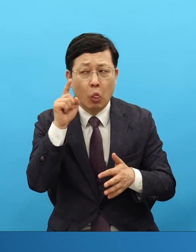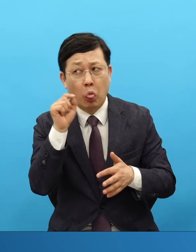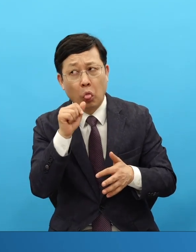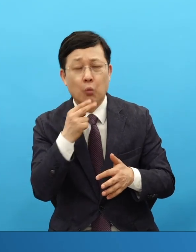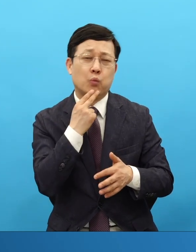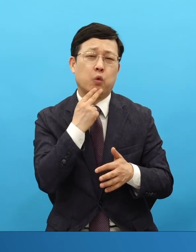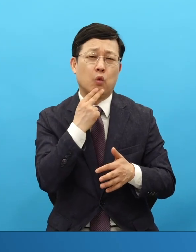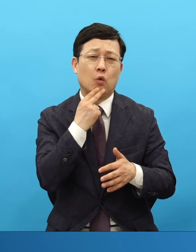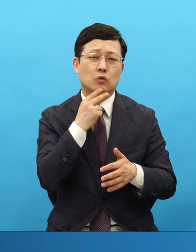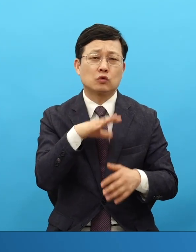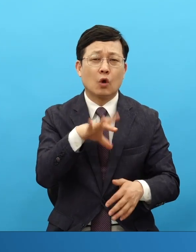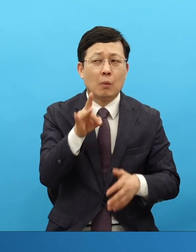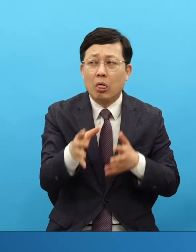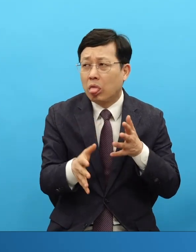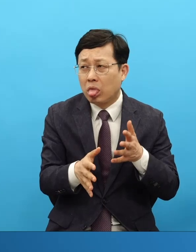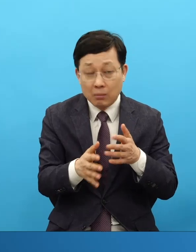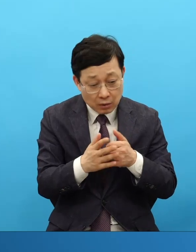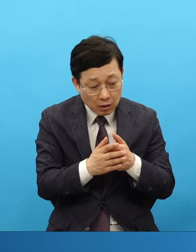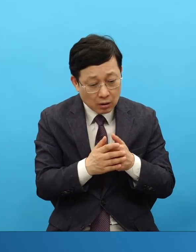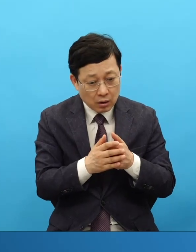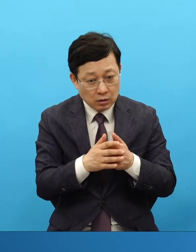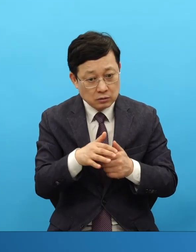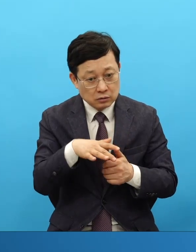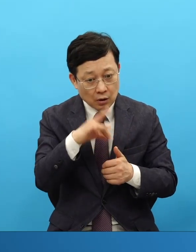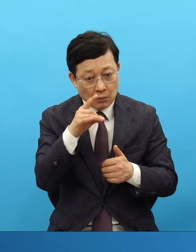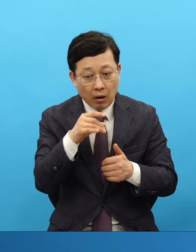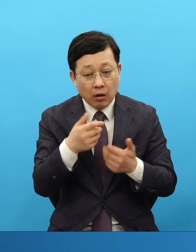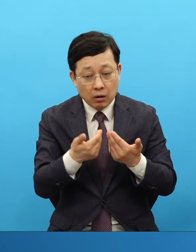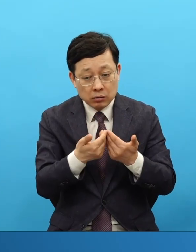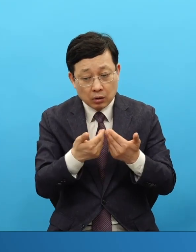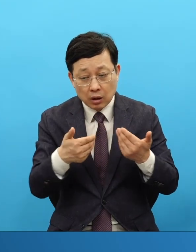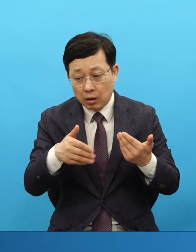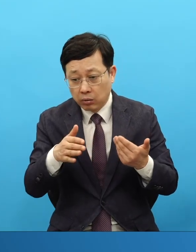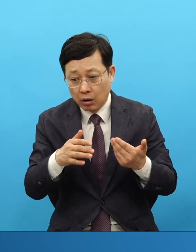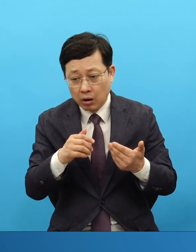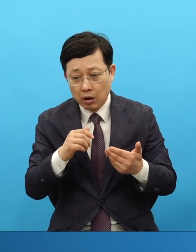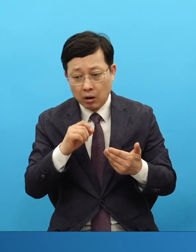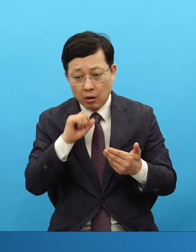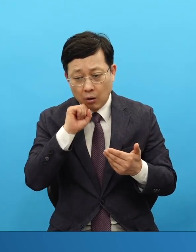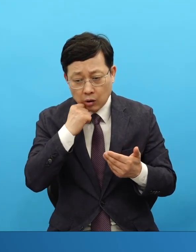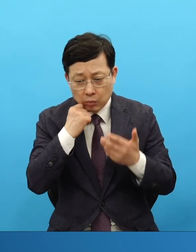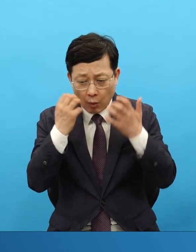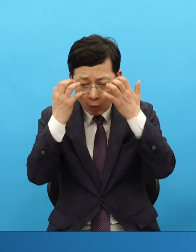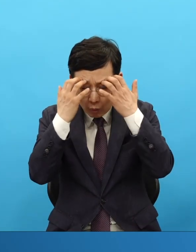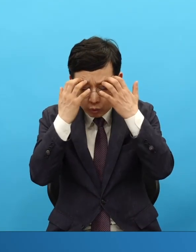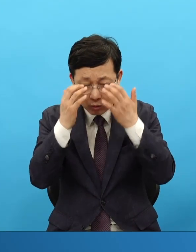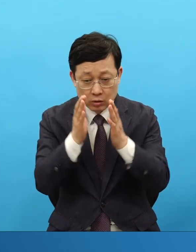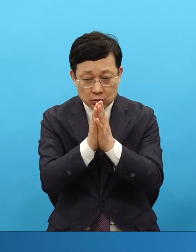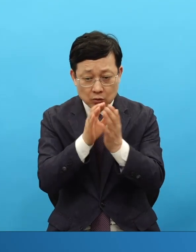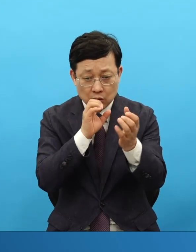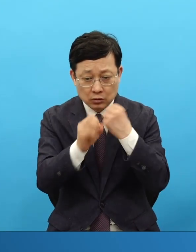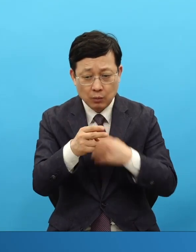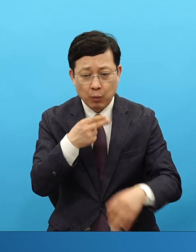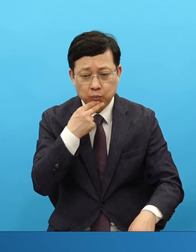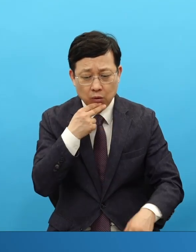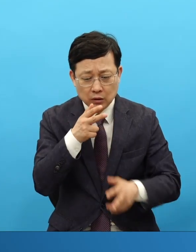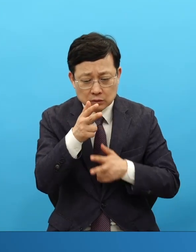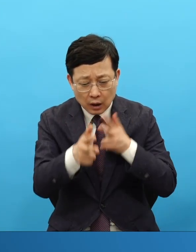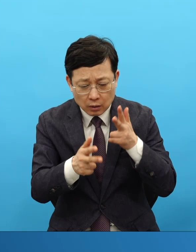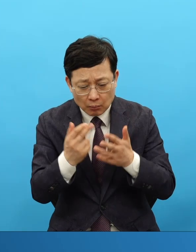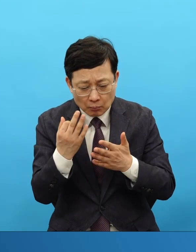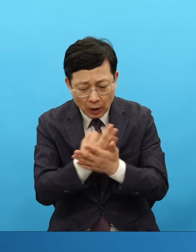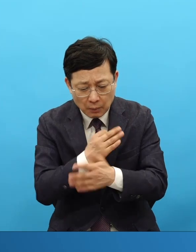응답은커녕 죽음이 다가오는 어려움이. So instead of answers, difficulty and death were 사람도 coming 안 to him. 돼. And so nothing can